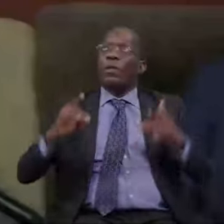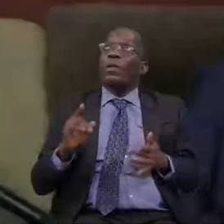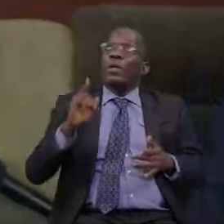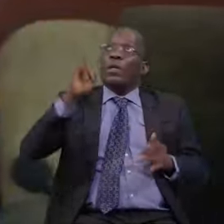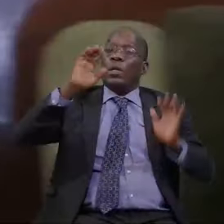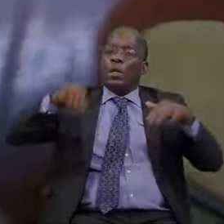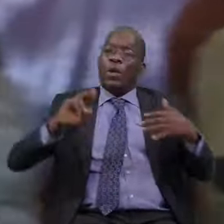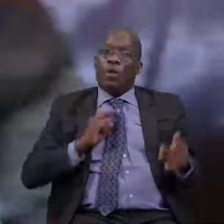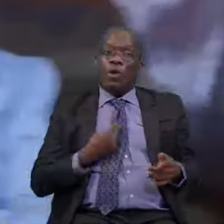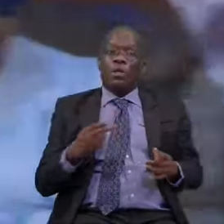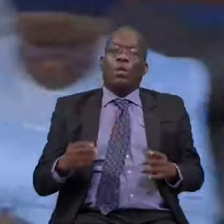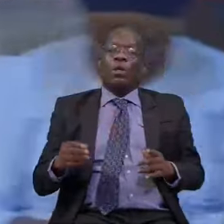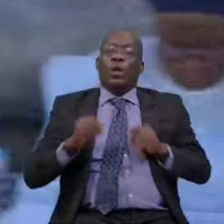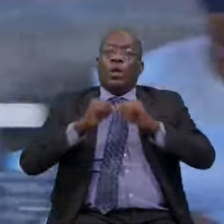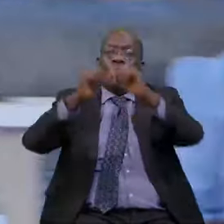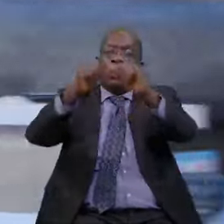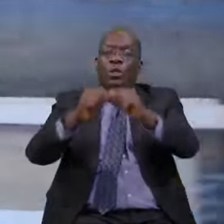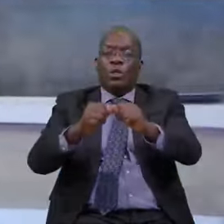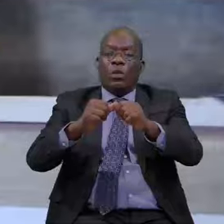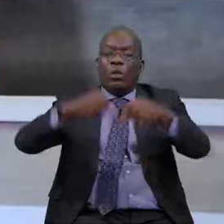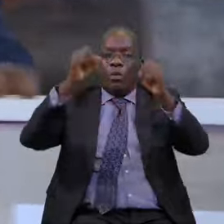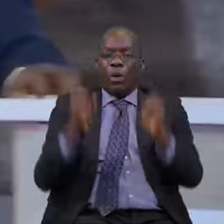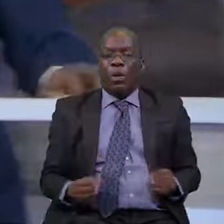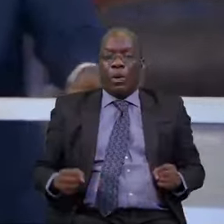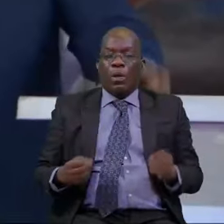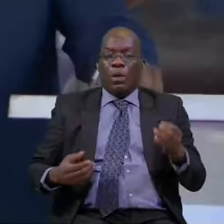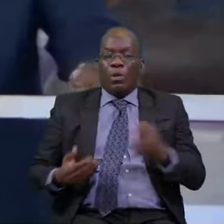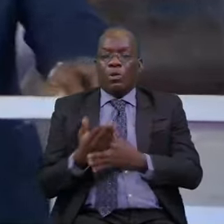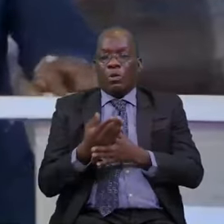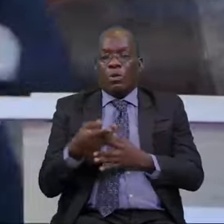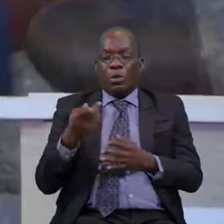beaucoup vont rentrer dans votre vie. Donc nous avons la puissance